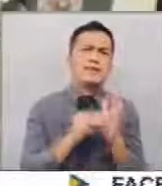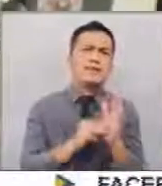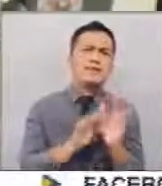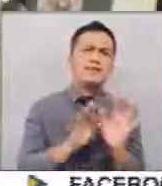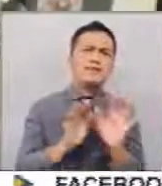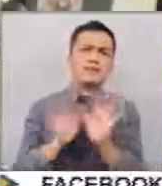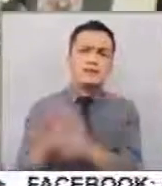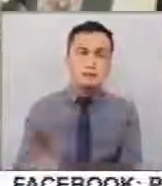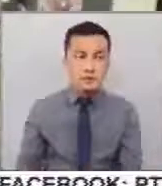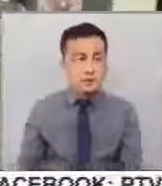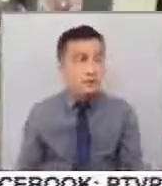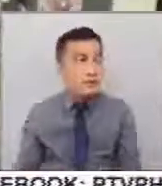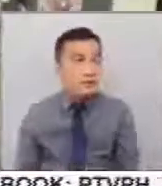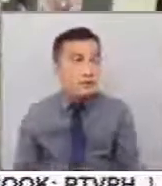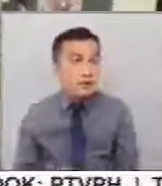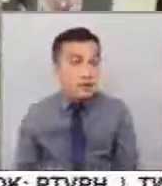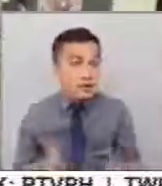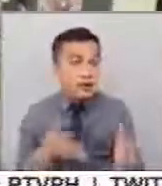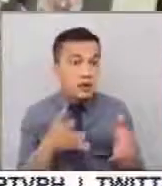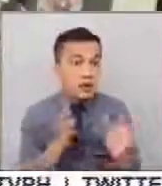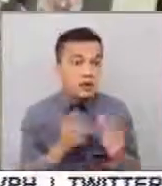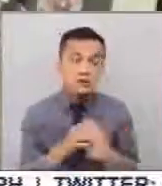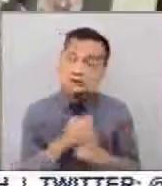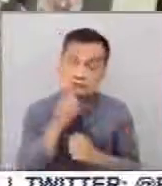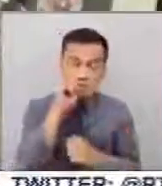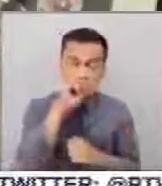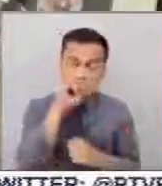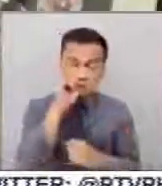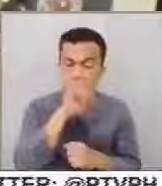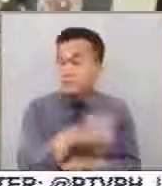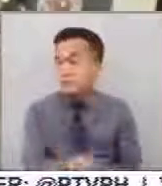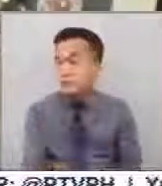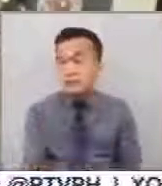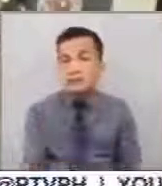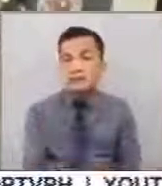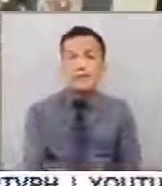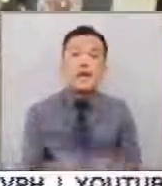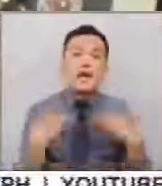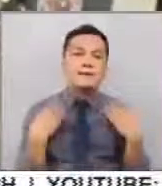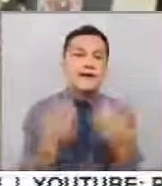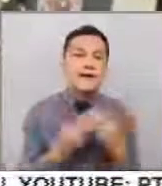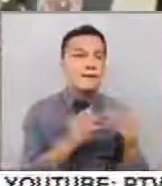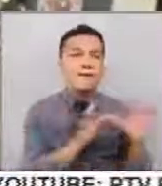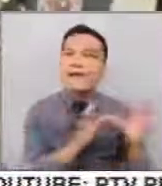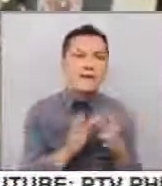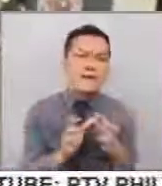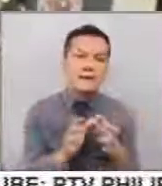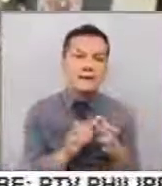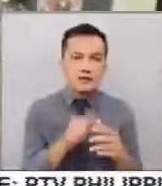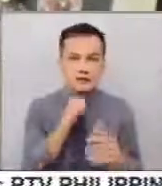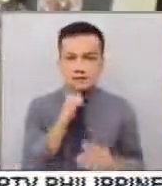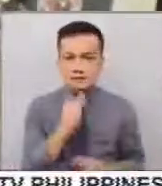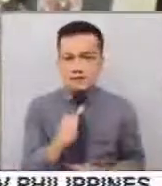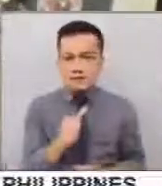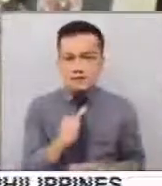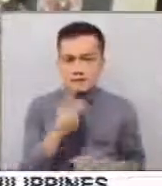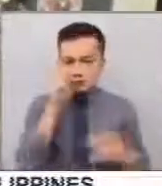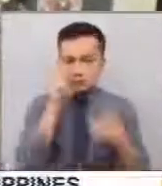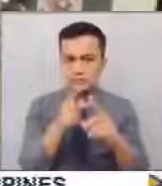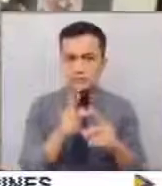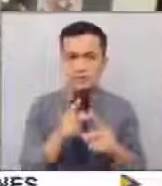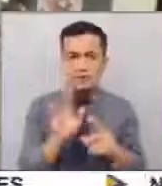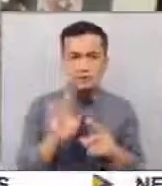yan talagang kumbaga nagiging barkadahan ang punta dito. Hindi naman po talaga ang purpose even po dun sa